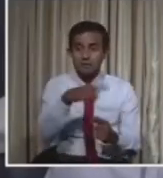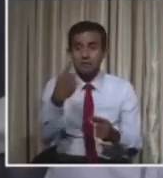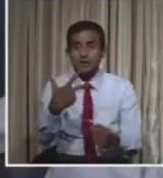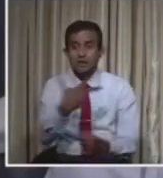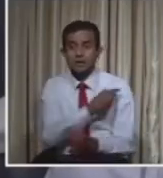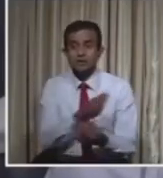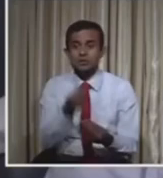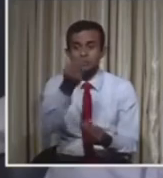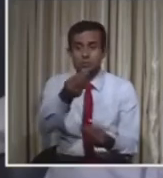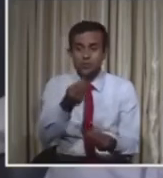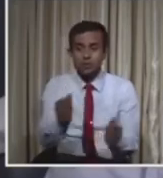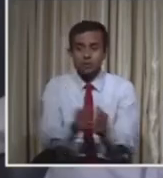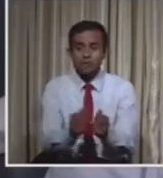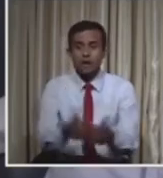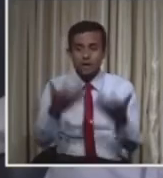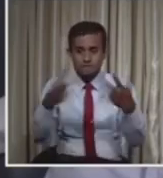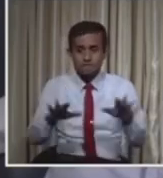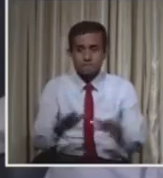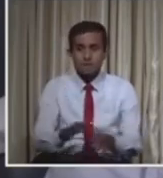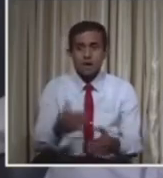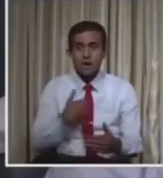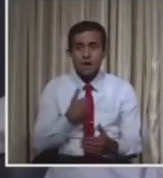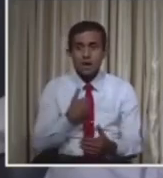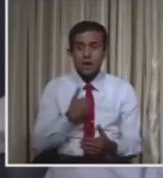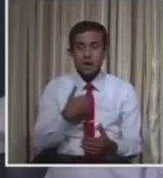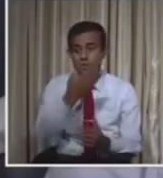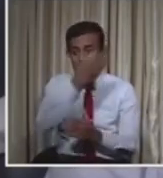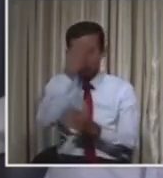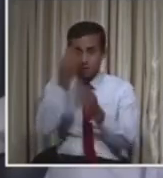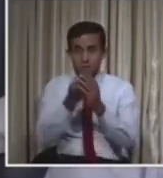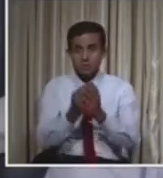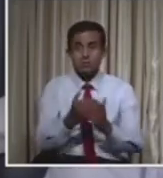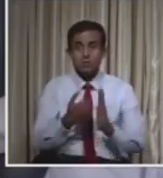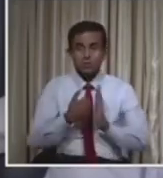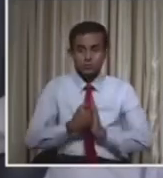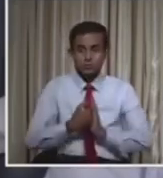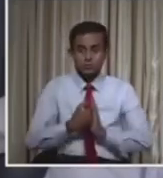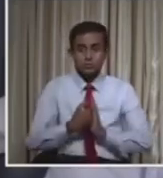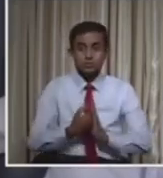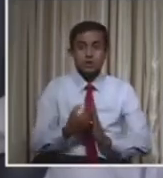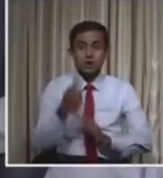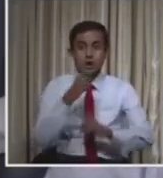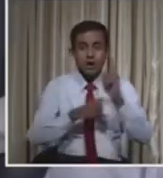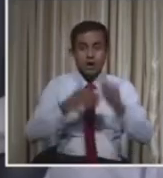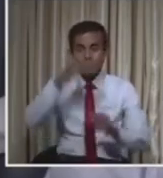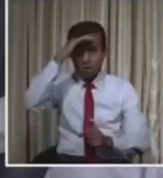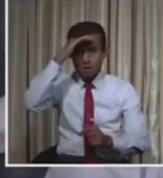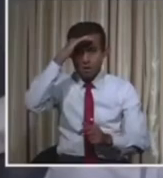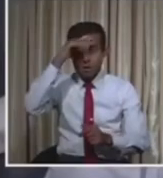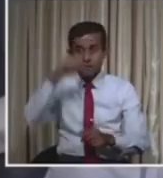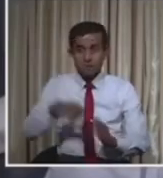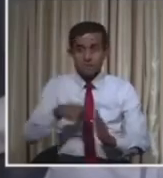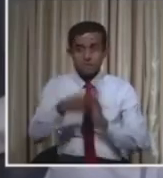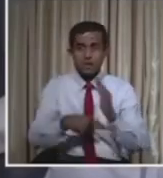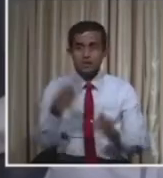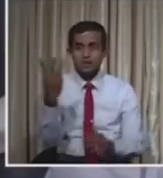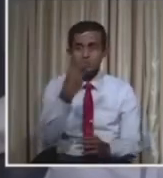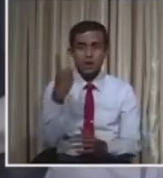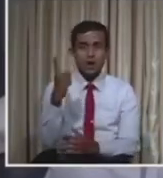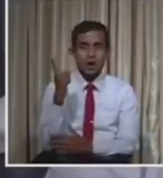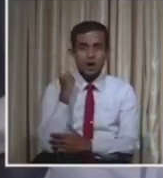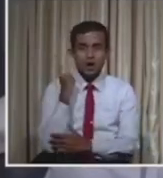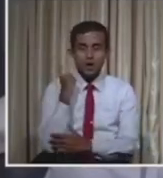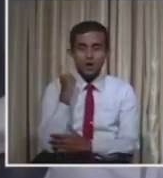එන්නත ලබා දී වැඩ කටයුතු ඔබ කරා ඒකට අපි අපේ ජාතියේ ප්‍රණාමය පුද කරනවා එනිසා කරු කතානායකතුමනි මේ රටේ ත්‍රිවිධ හමුදාවරුන්